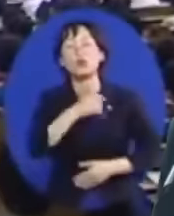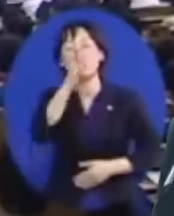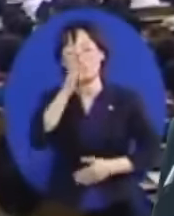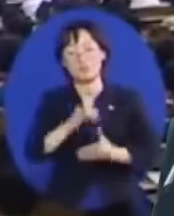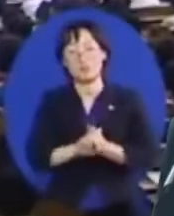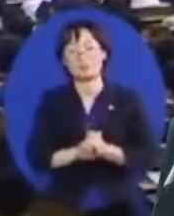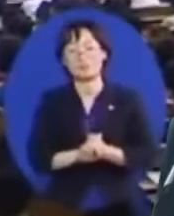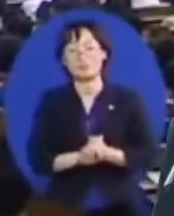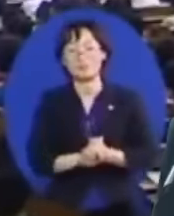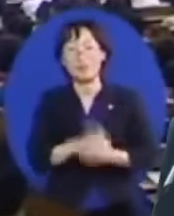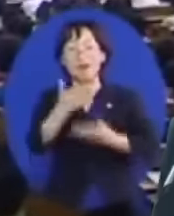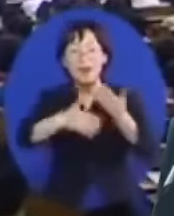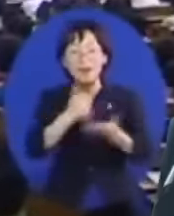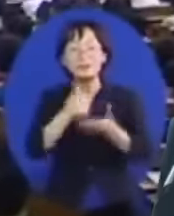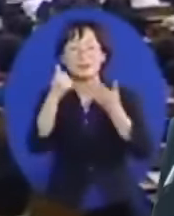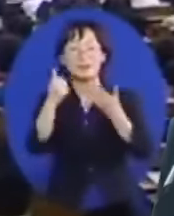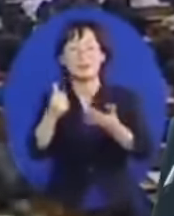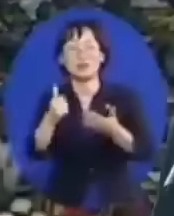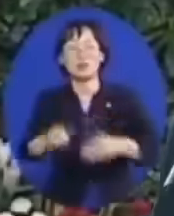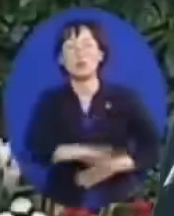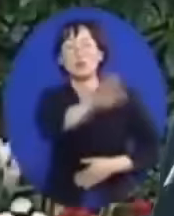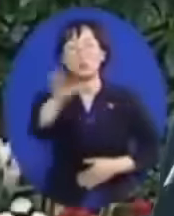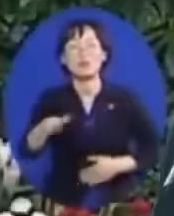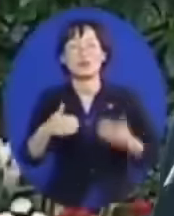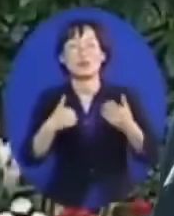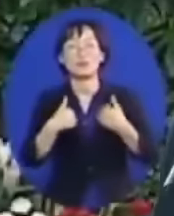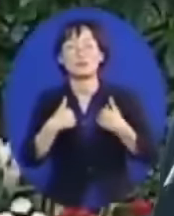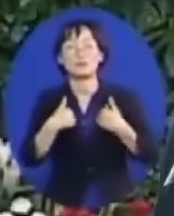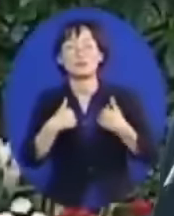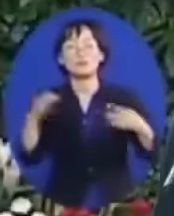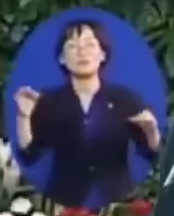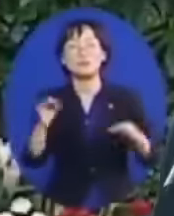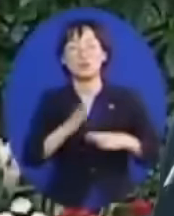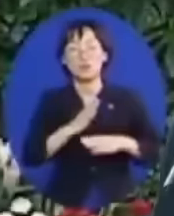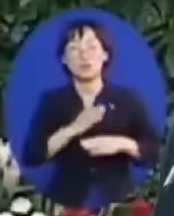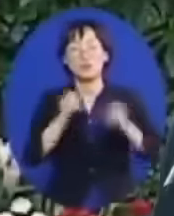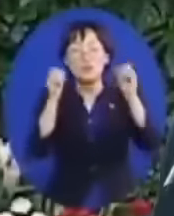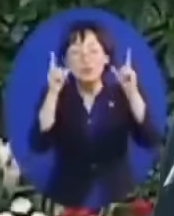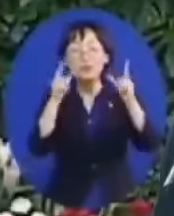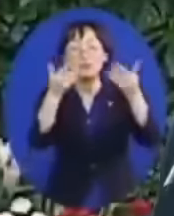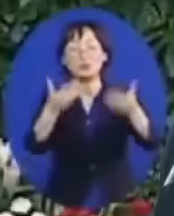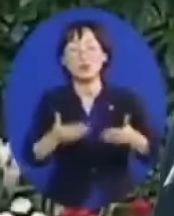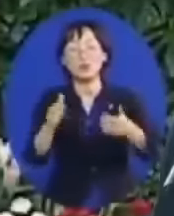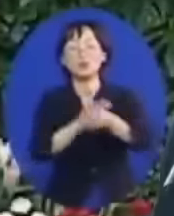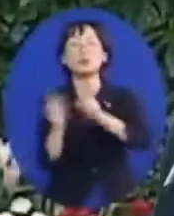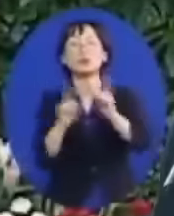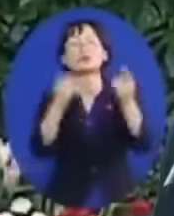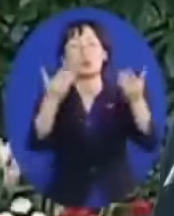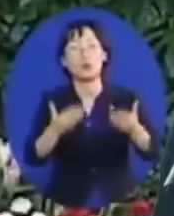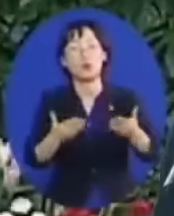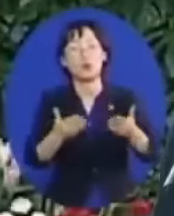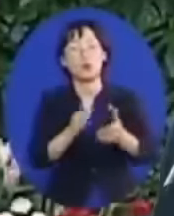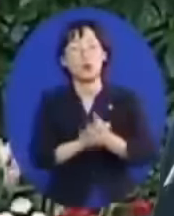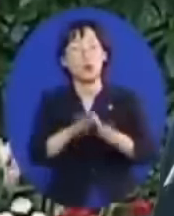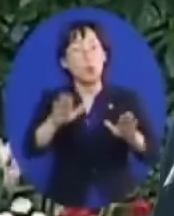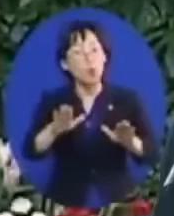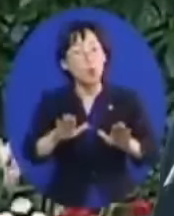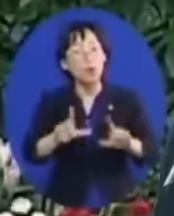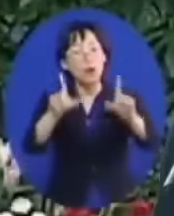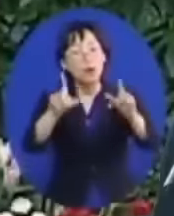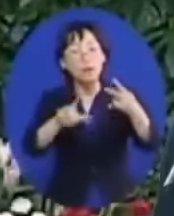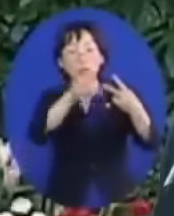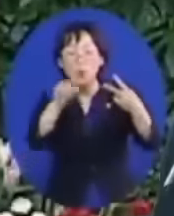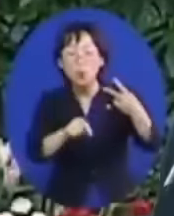것입니다. 하나님께서는 우리에게 놀라운 것을 깨닫게 해서 치료해 주기도 하는 것입니다. 올해 초 2월에